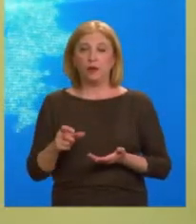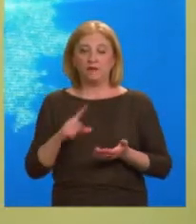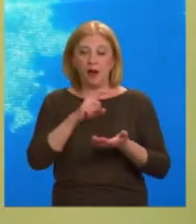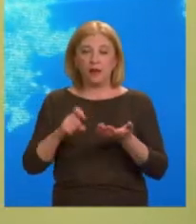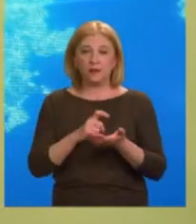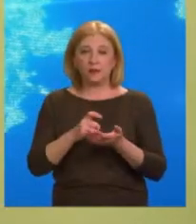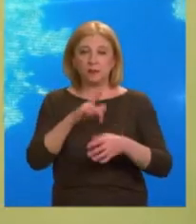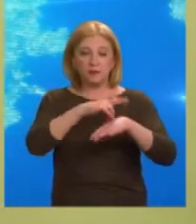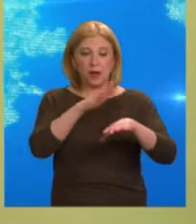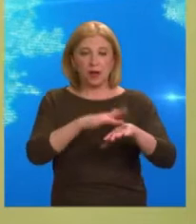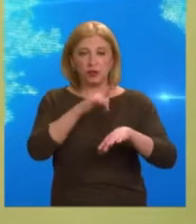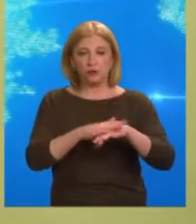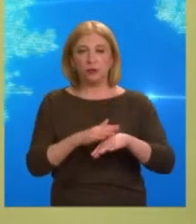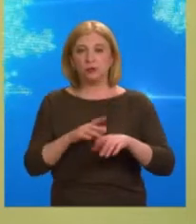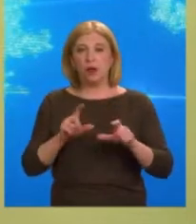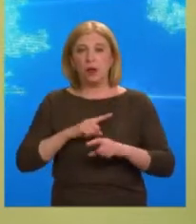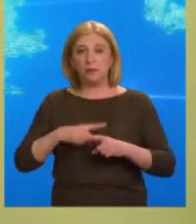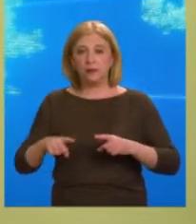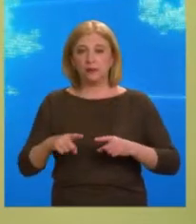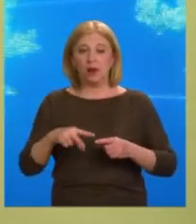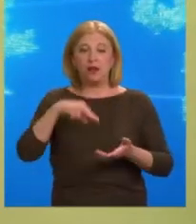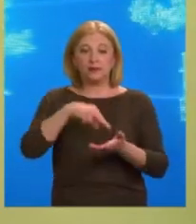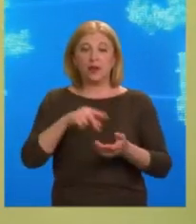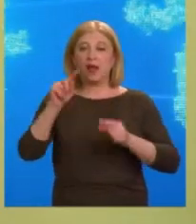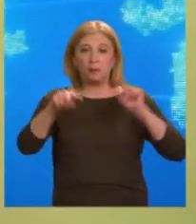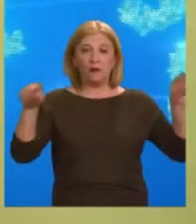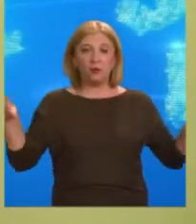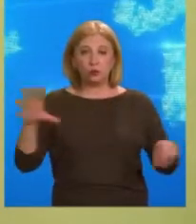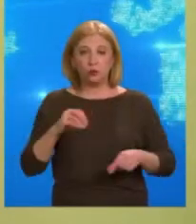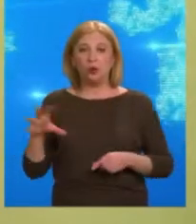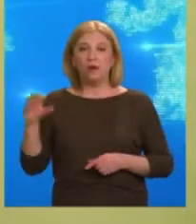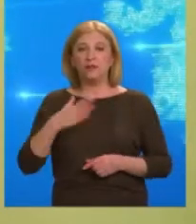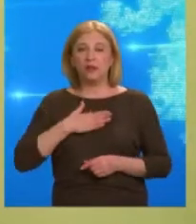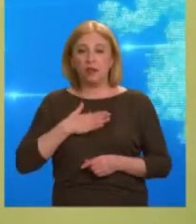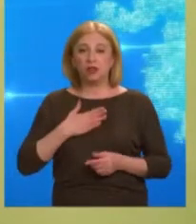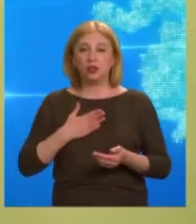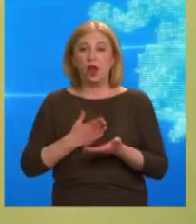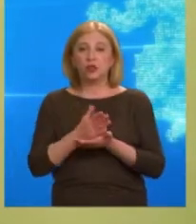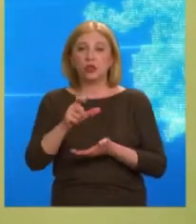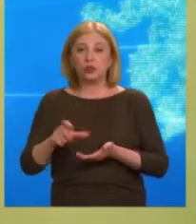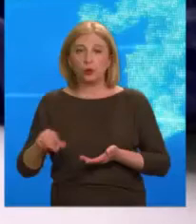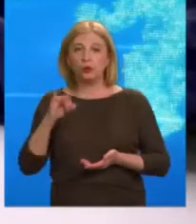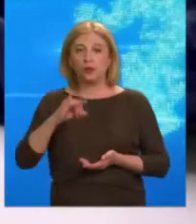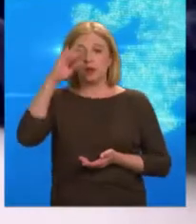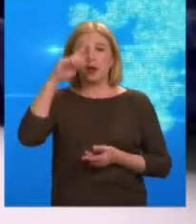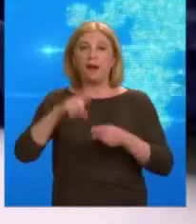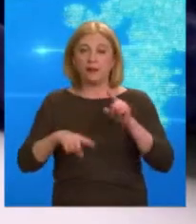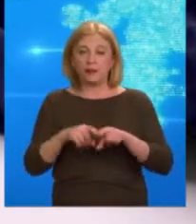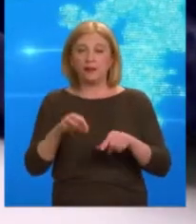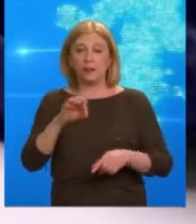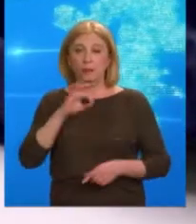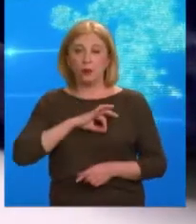быстро заканчиваются, так как они у нас стоят повсюду, и все наши сотрудники и родители ими пользуются.